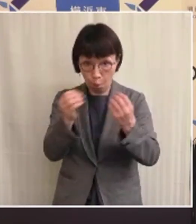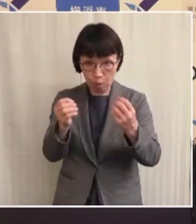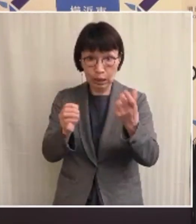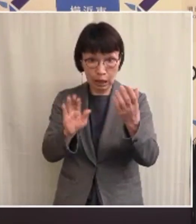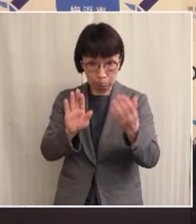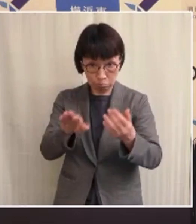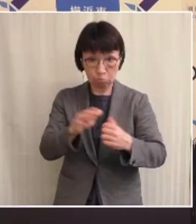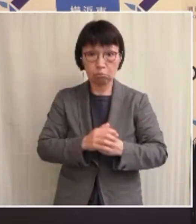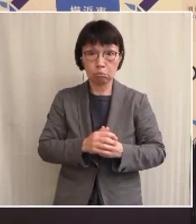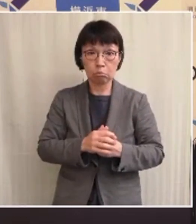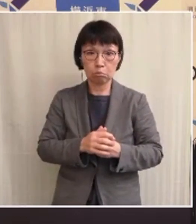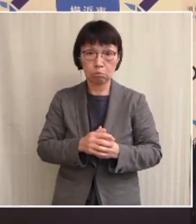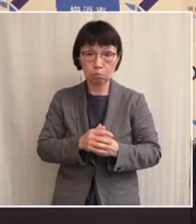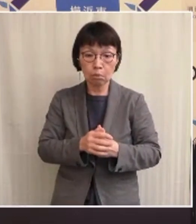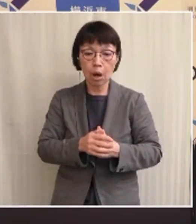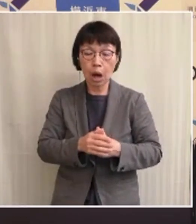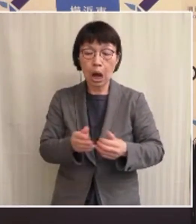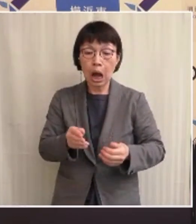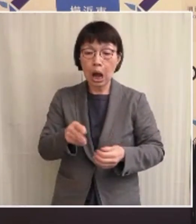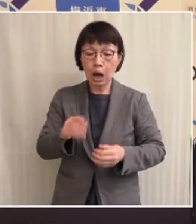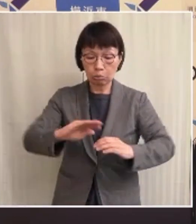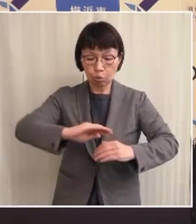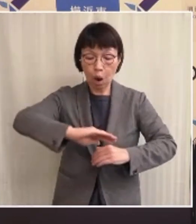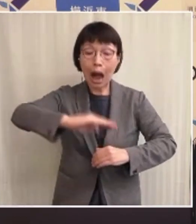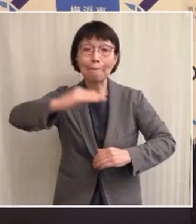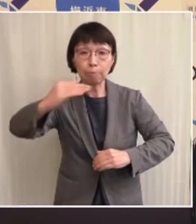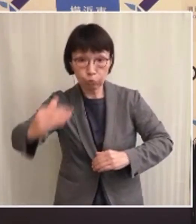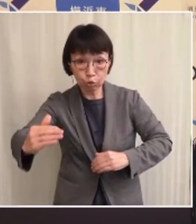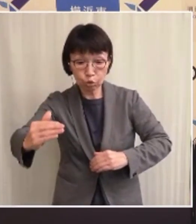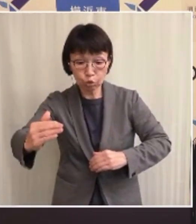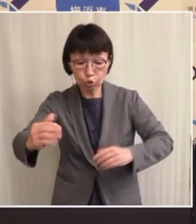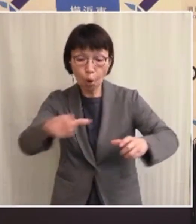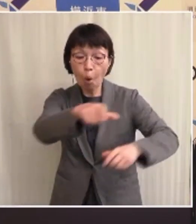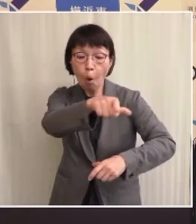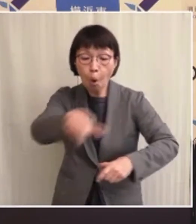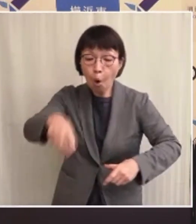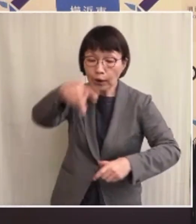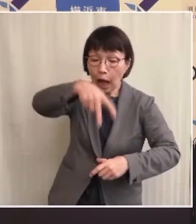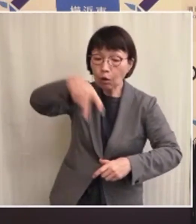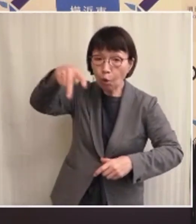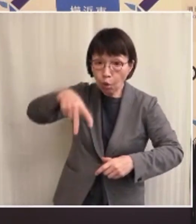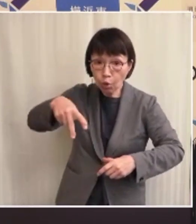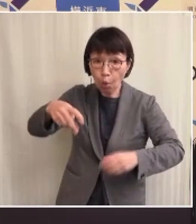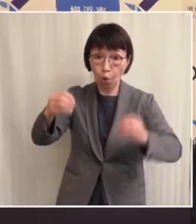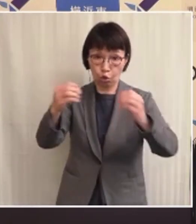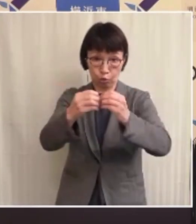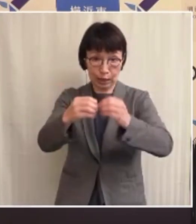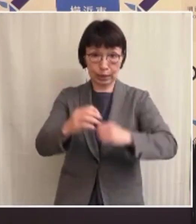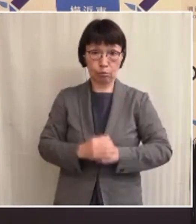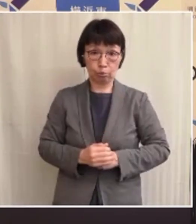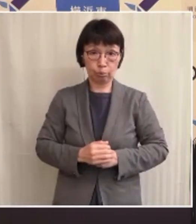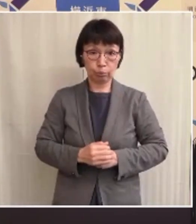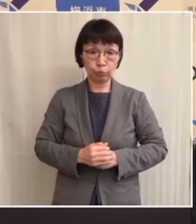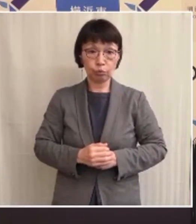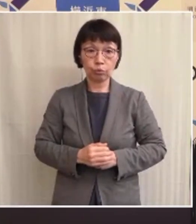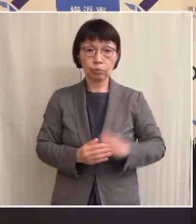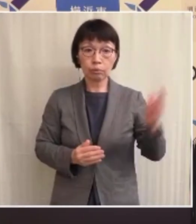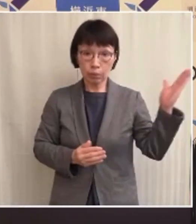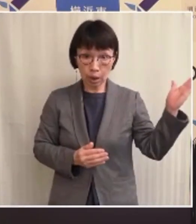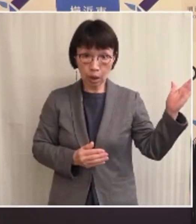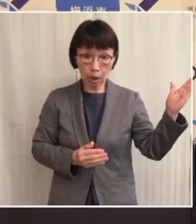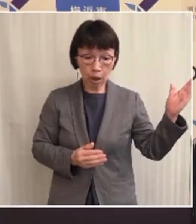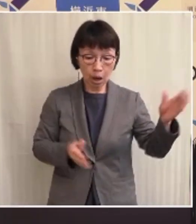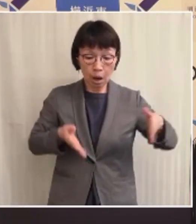、このハンプと横断歩道を組み合わせる、構造物です。これですね、ここ今横断歩道